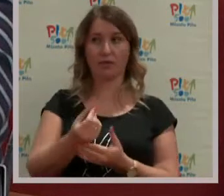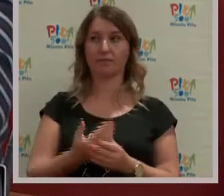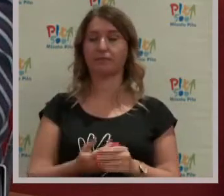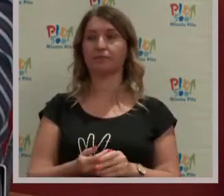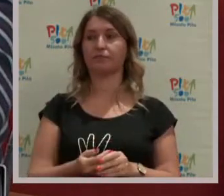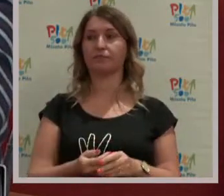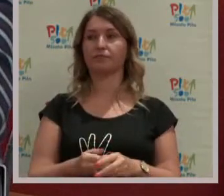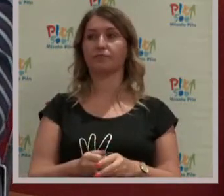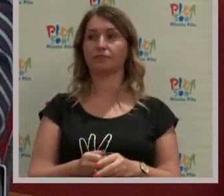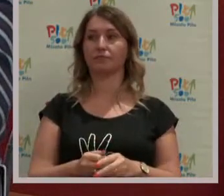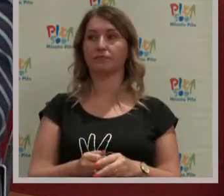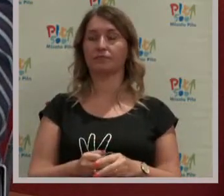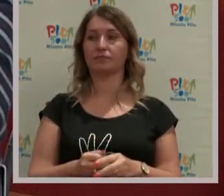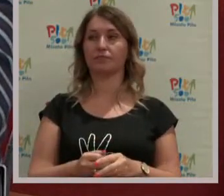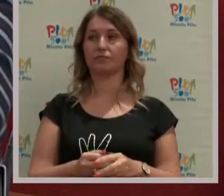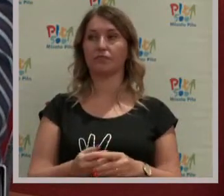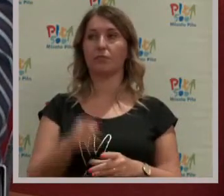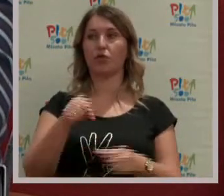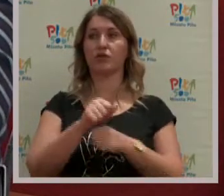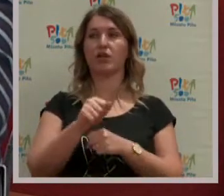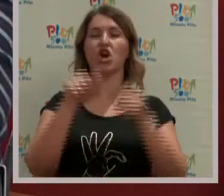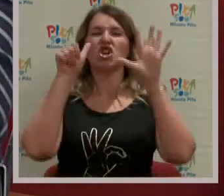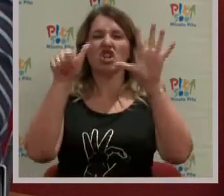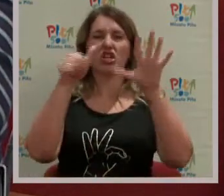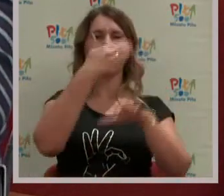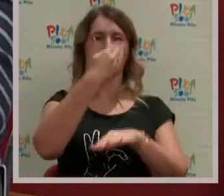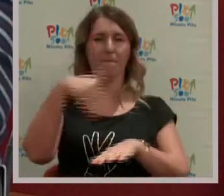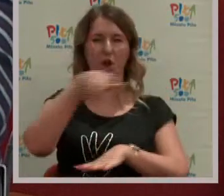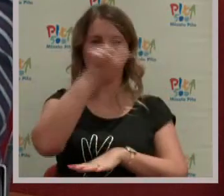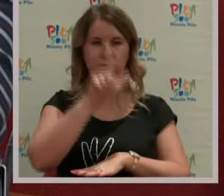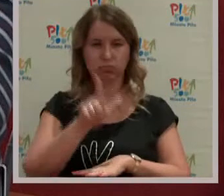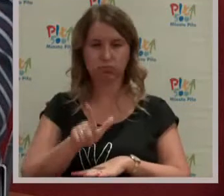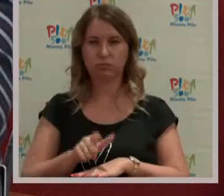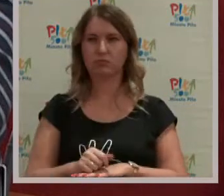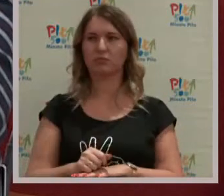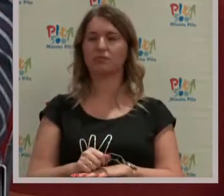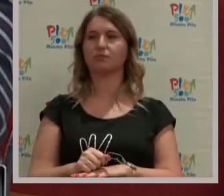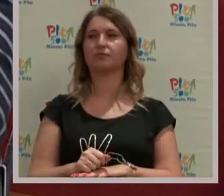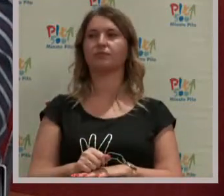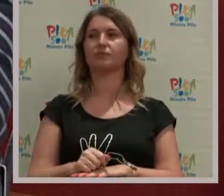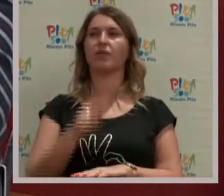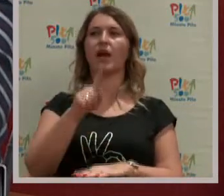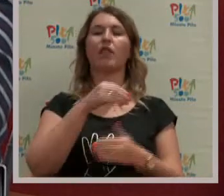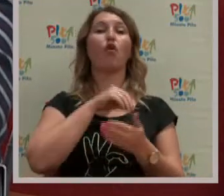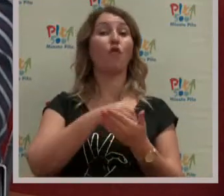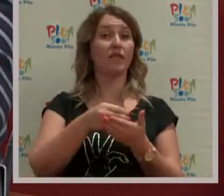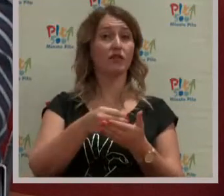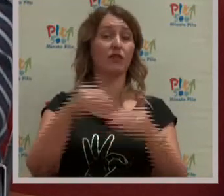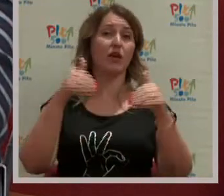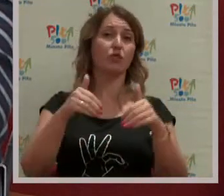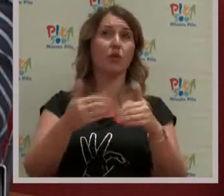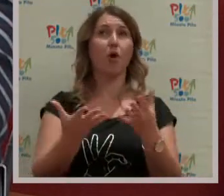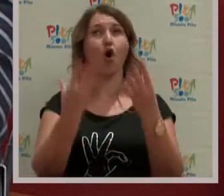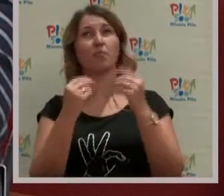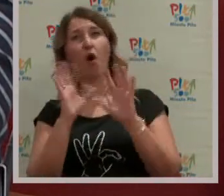rzeczowa tego przedsięwzięcia przekracza łącznie kwotę 6 milionów złotych dofinansowanie które możemy maksymalno uzyskać to jest